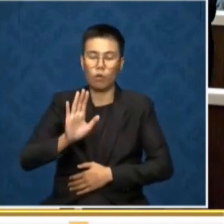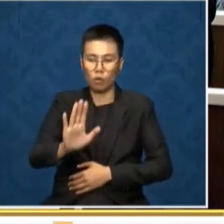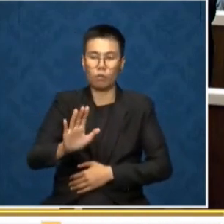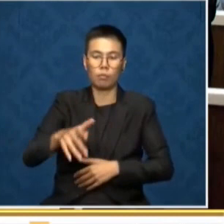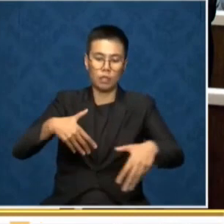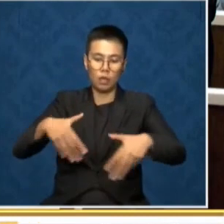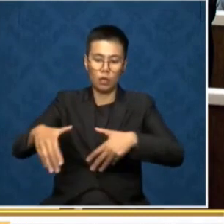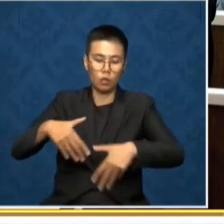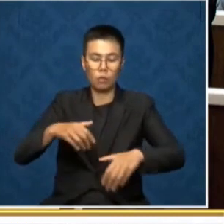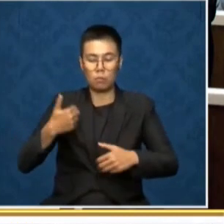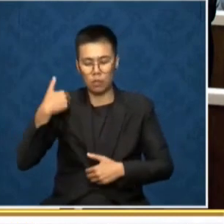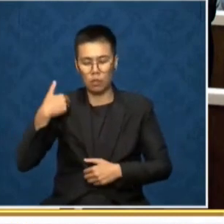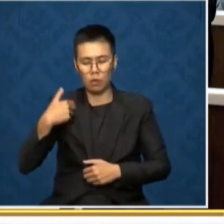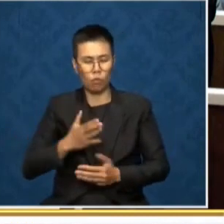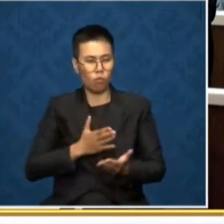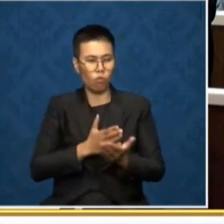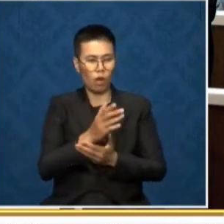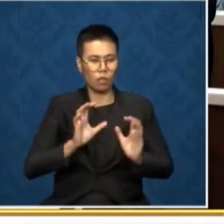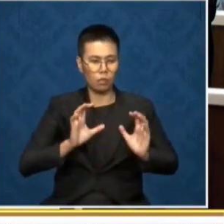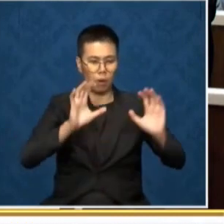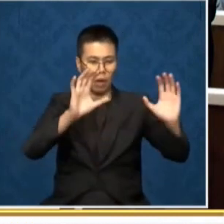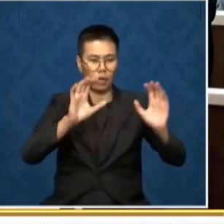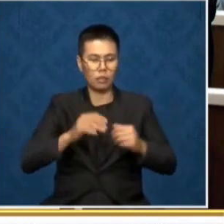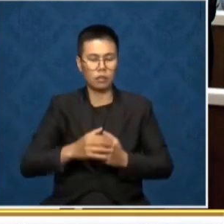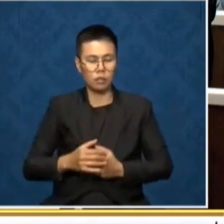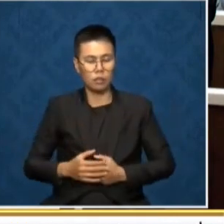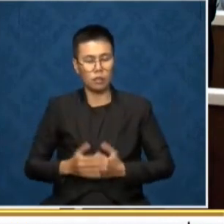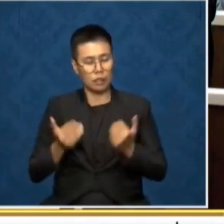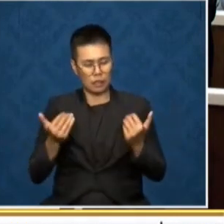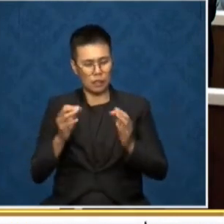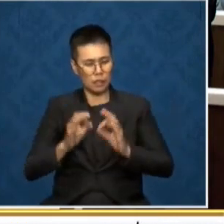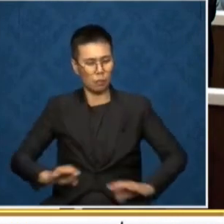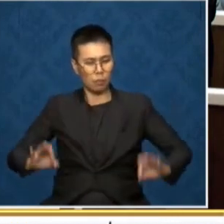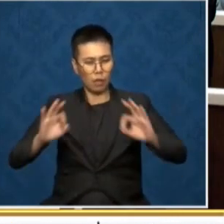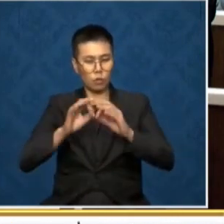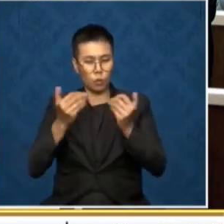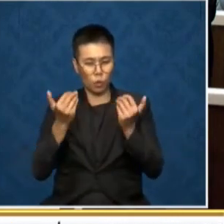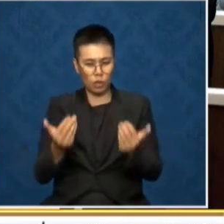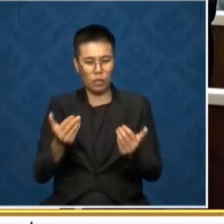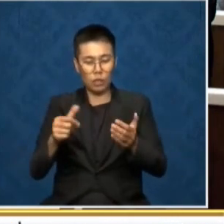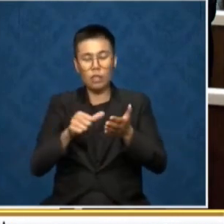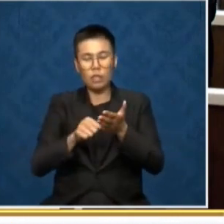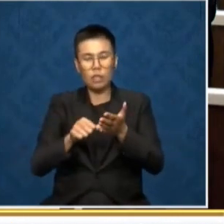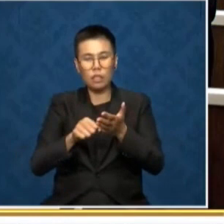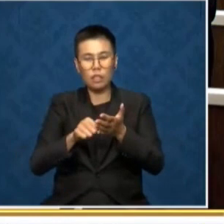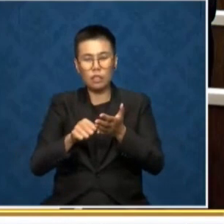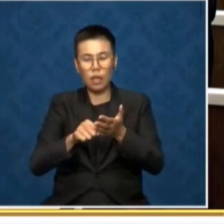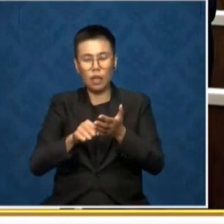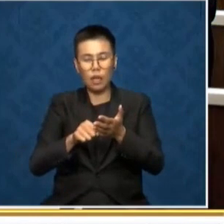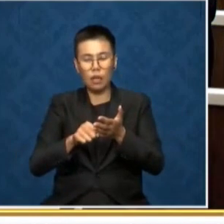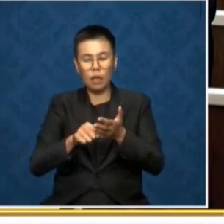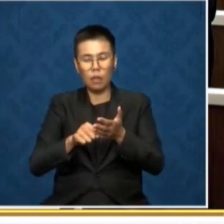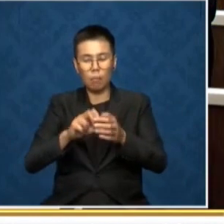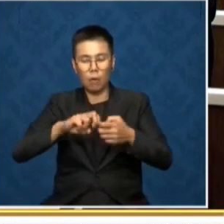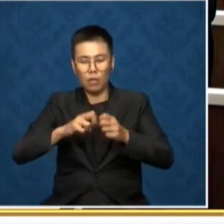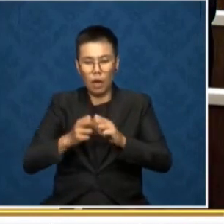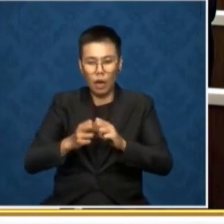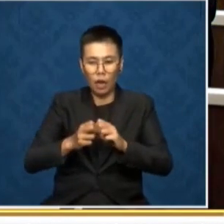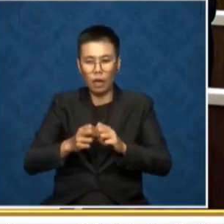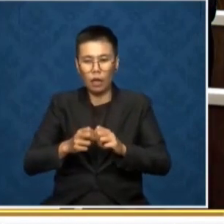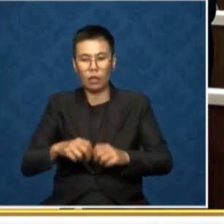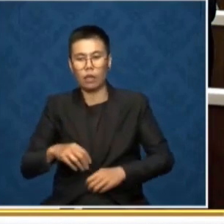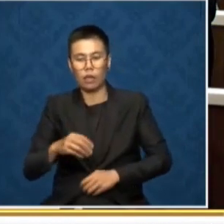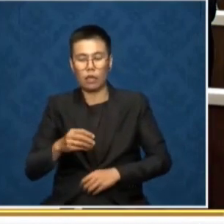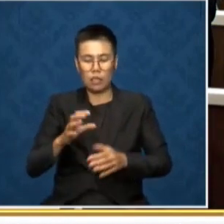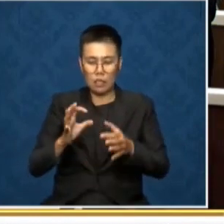ฐบาลบอกว่าท่านเป็นรัฐบาลสิ่งที่สำคัญที่สุดตอนนี้คือแก้ไขเรื่องปากท้องแล้ววันนั้นท่านสัญญากับ